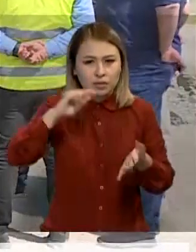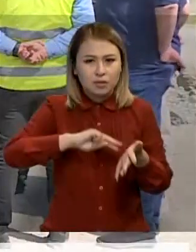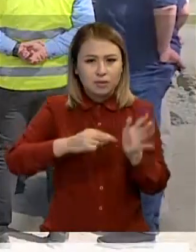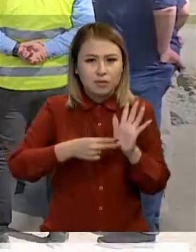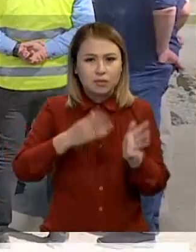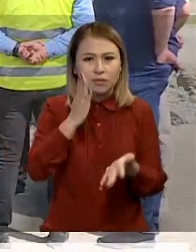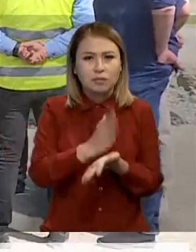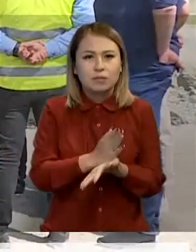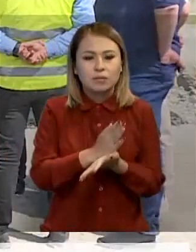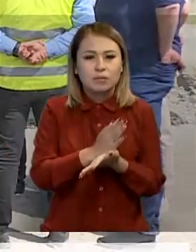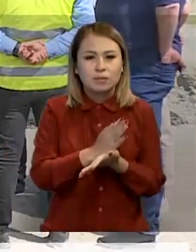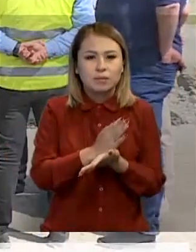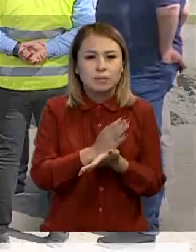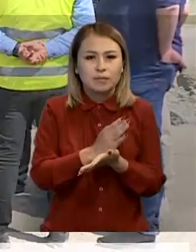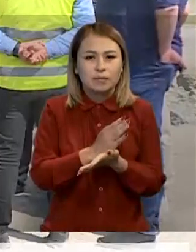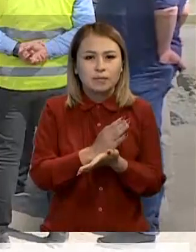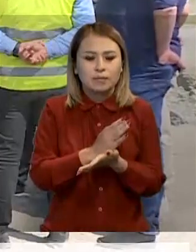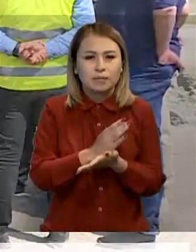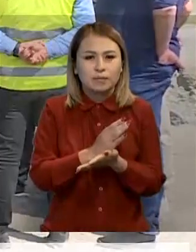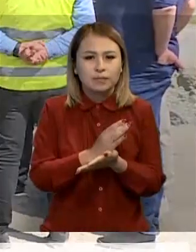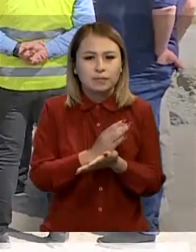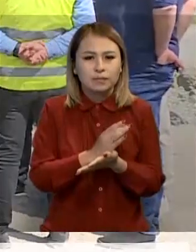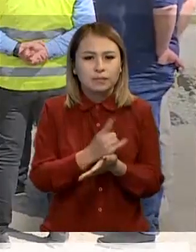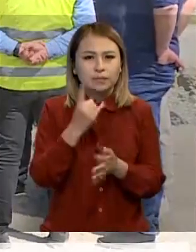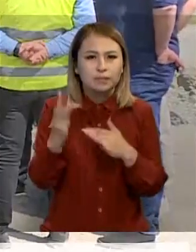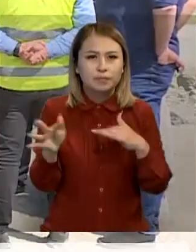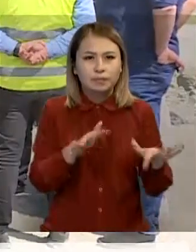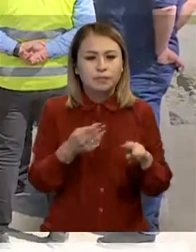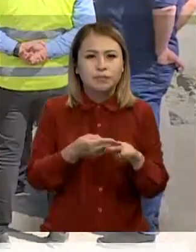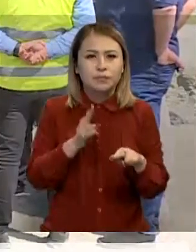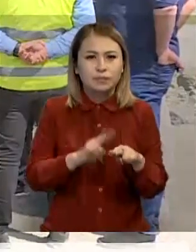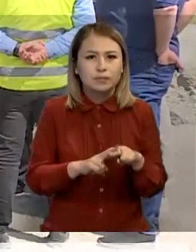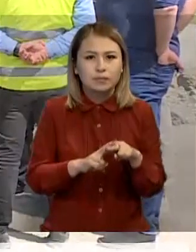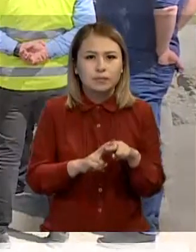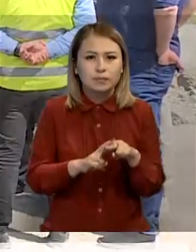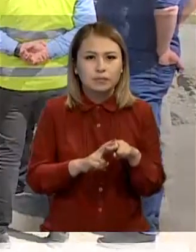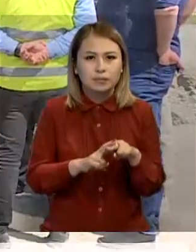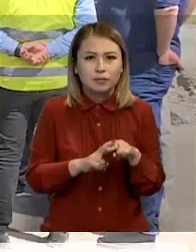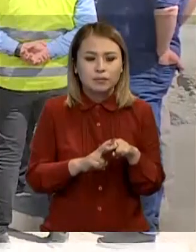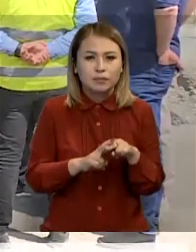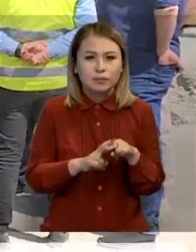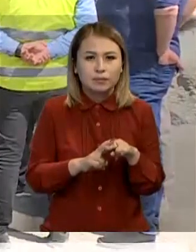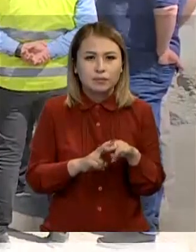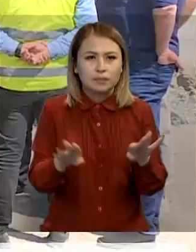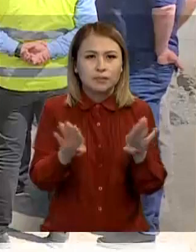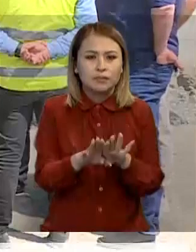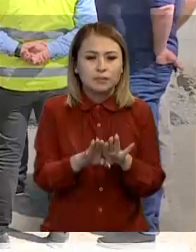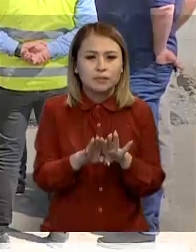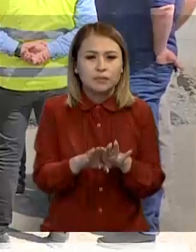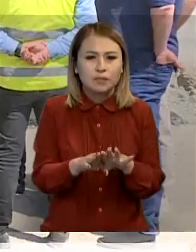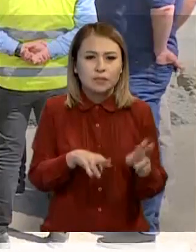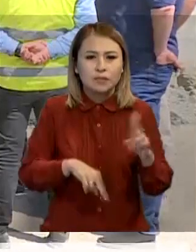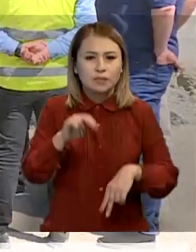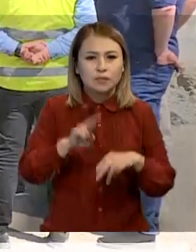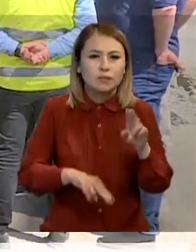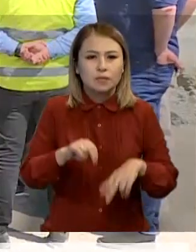пландап отырмыз. Бір полоса беруге, бір движение по одной полосе, бір полосамен. А осы сезон, строительный сезон